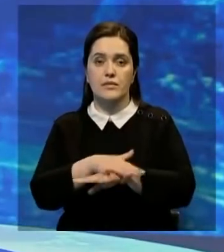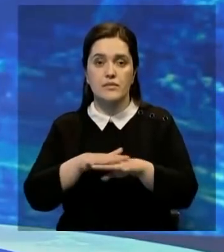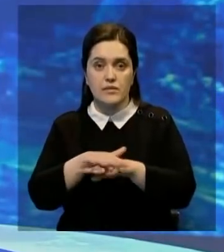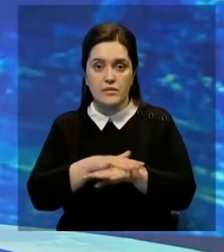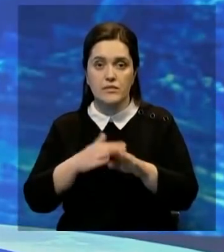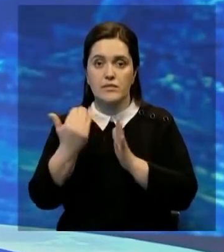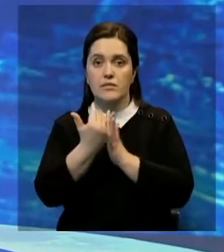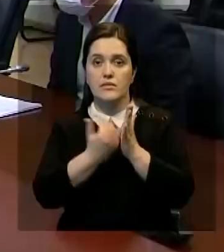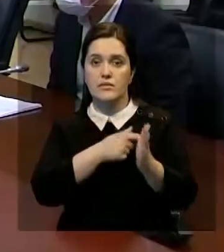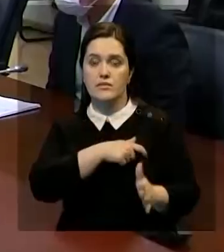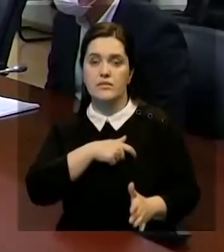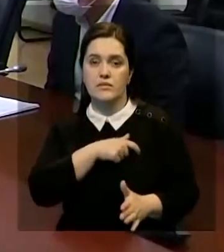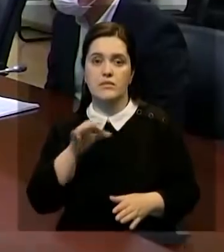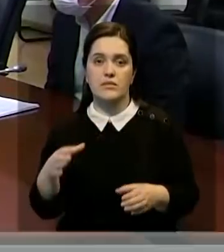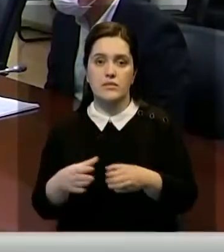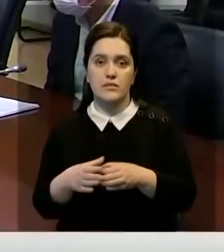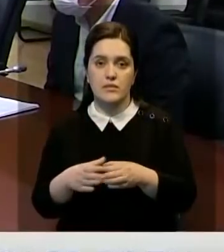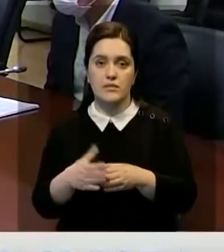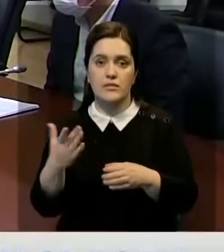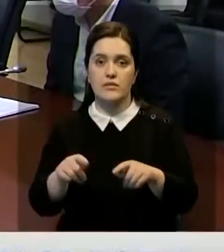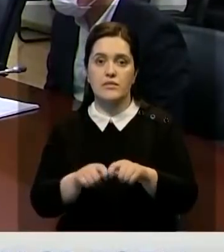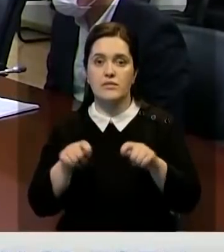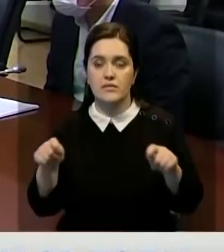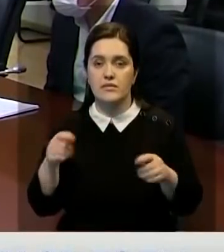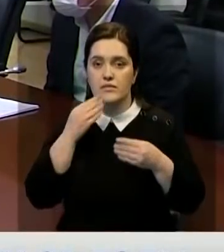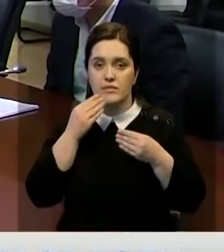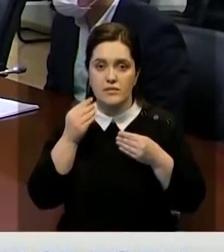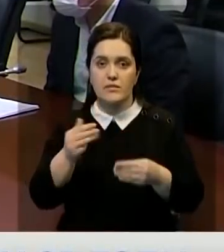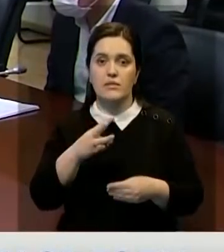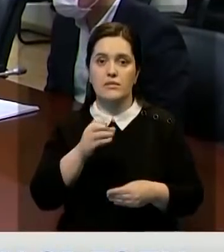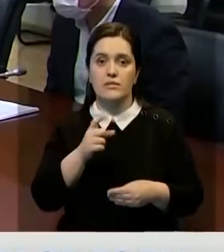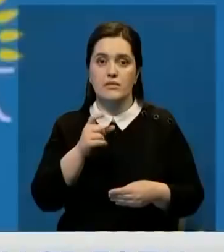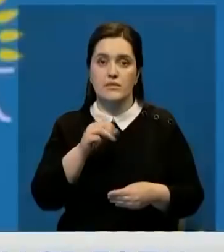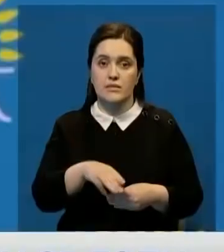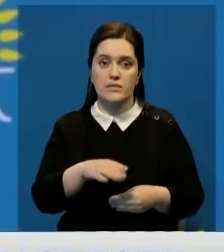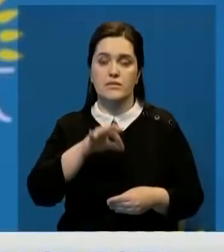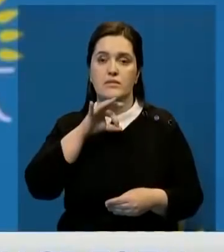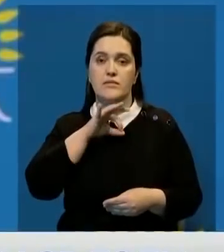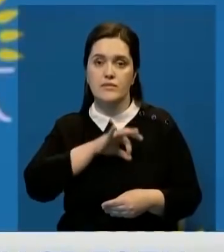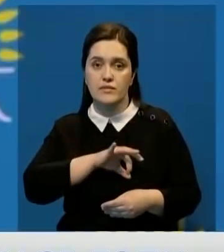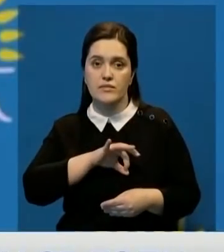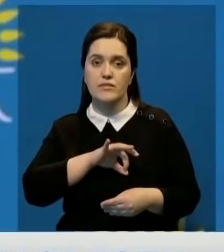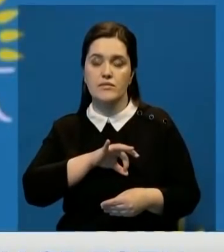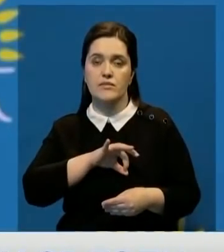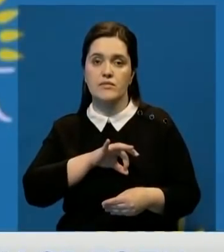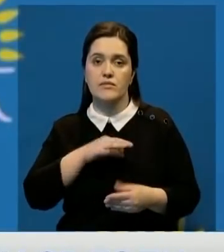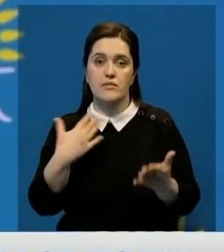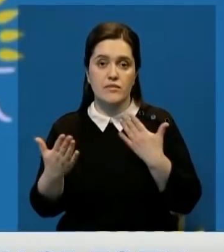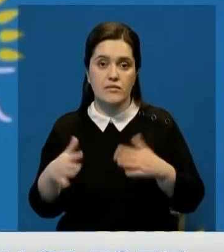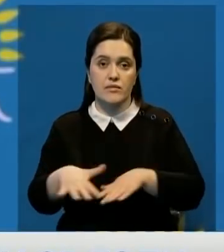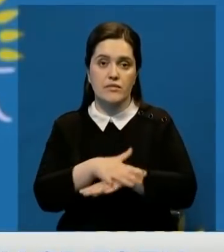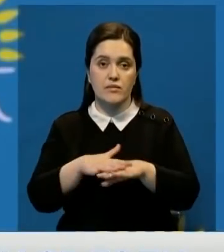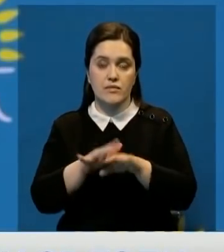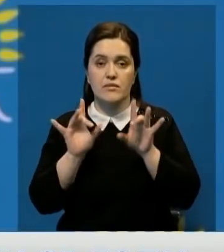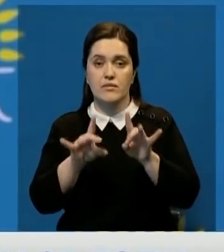общественного рейтинга депутатов от партии его создали для стимулирования маслихатов к более эффективному взаимодействию с